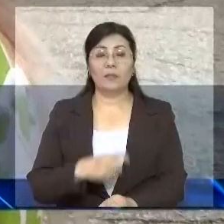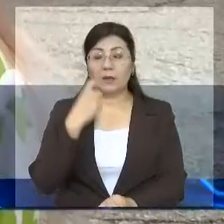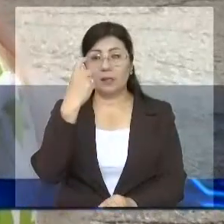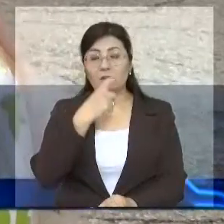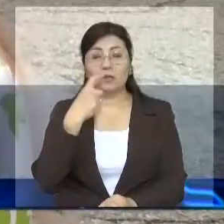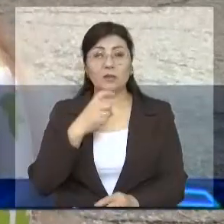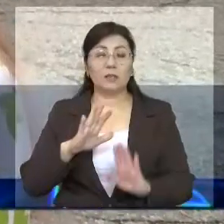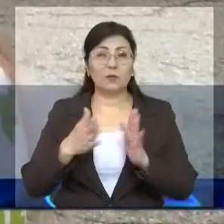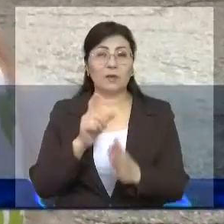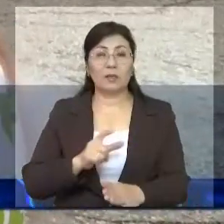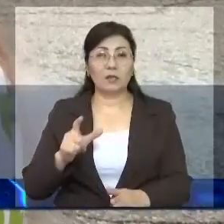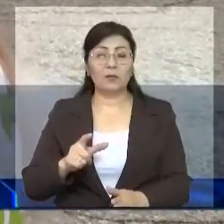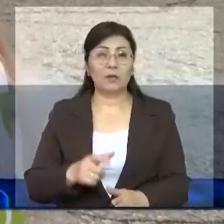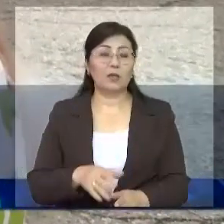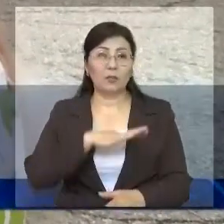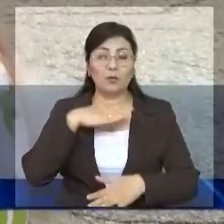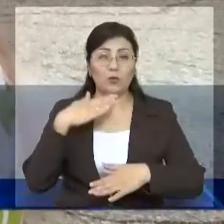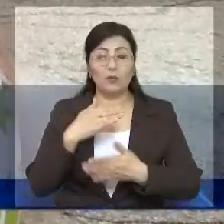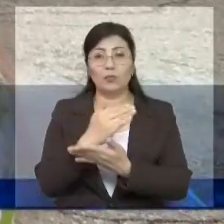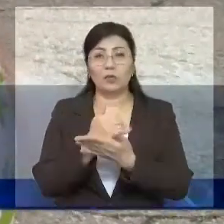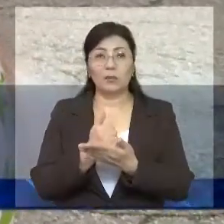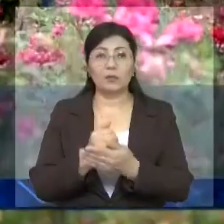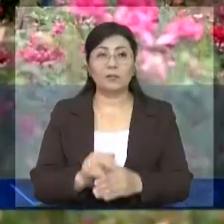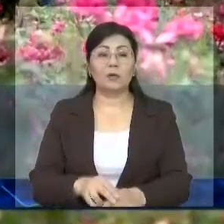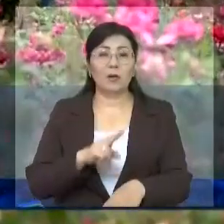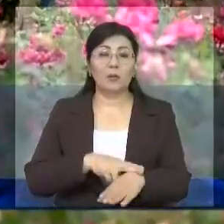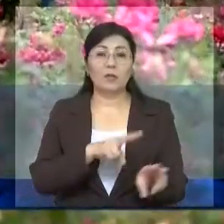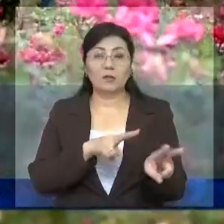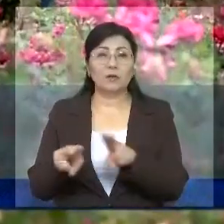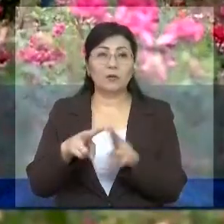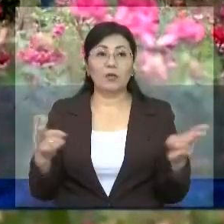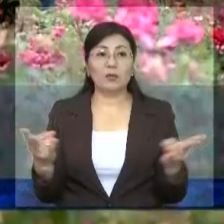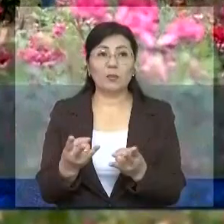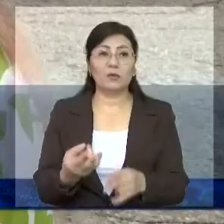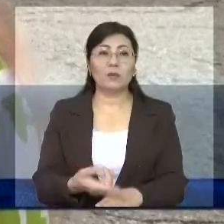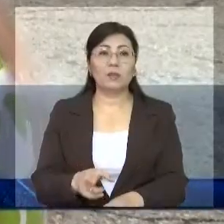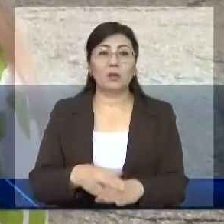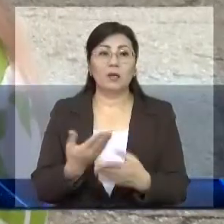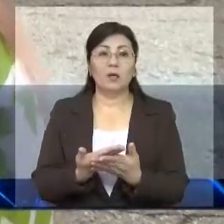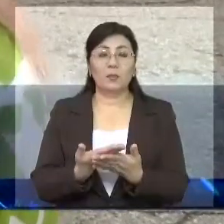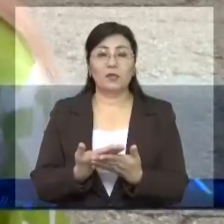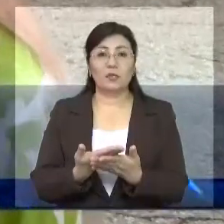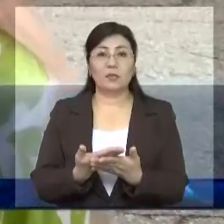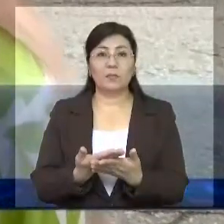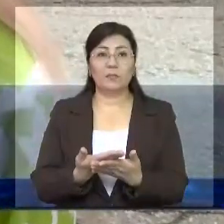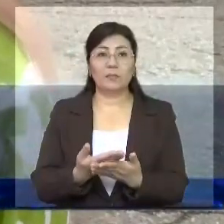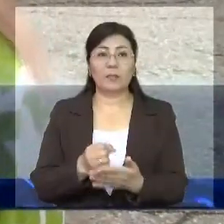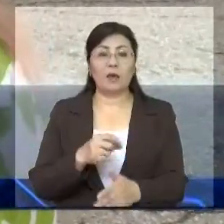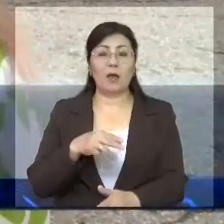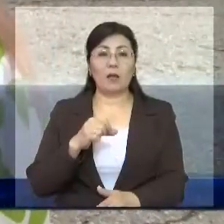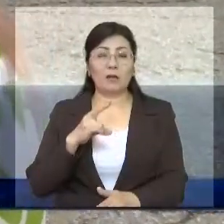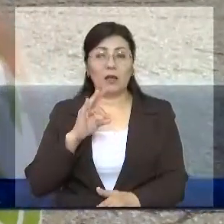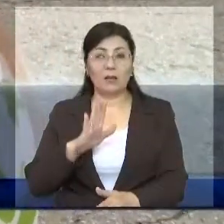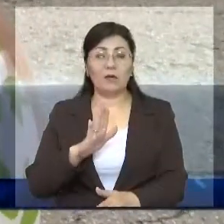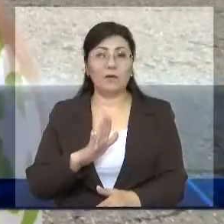әкімшілік полиция тұрғындары жаңа өздерінің құзырын алса деп ойлаймыз. Бұл жерде тұрмаймыз жалпы, бірақ бізде тоже Ақтам жақта 6-шы